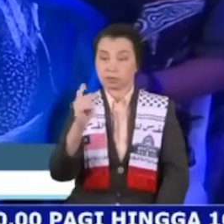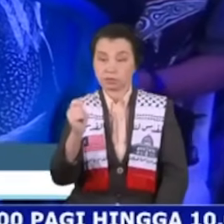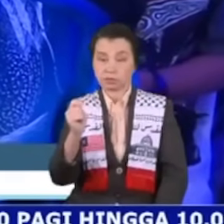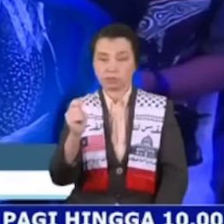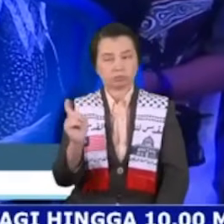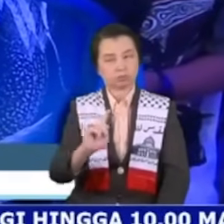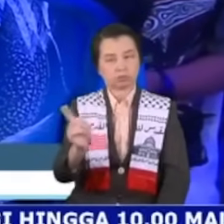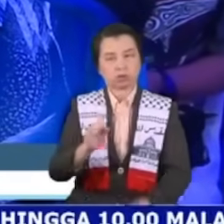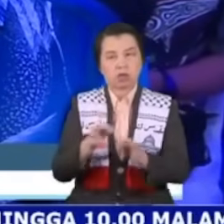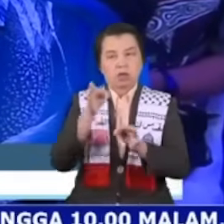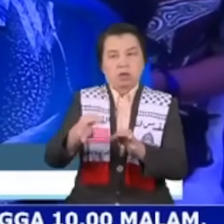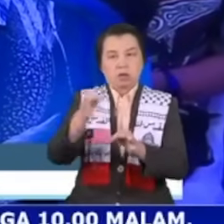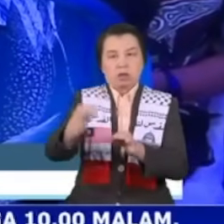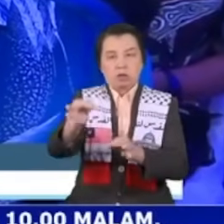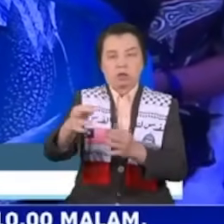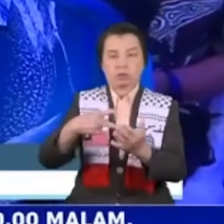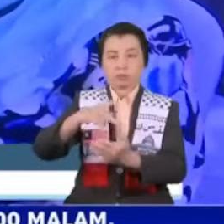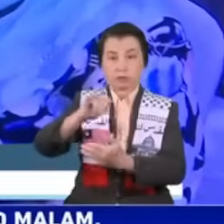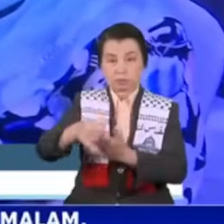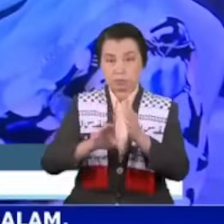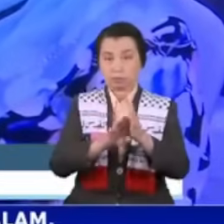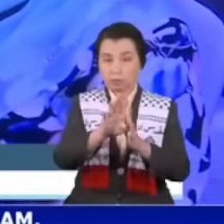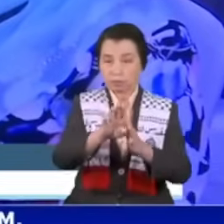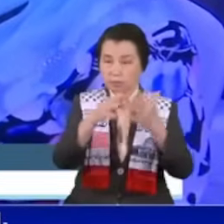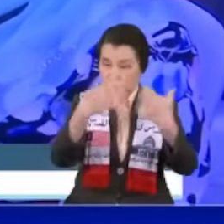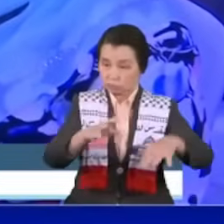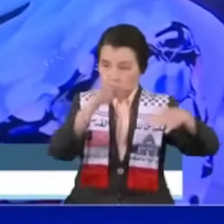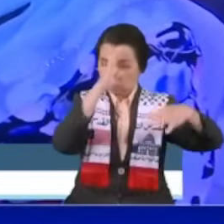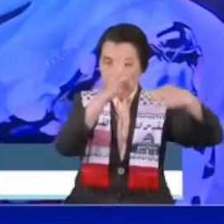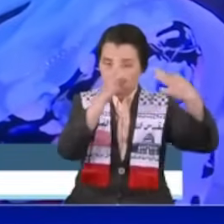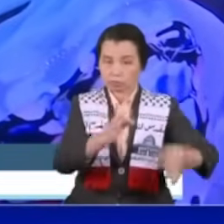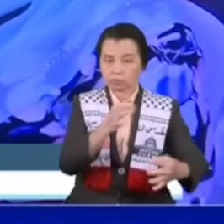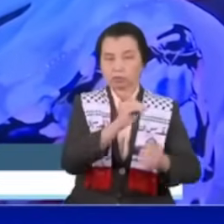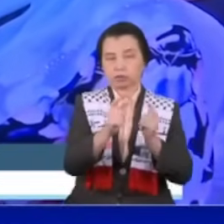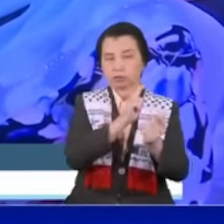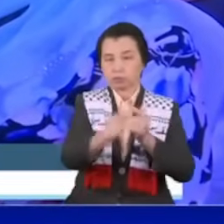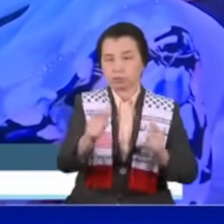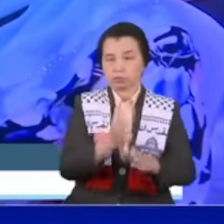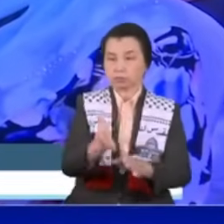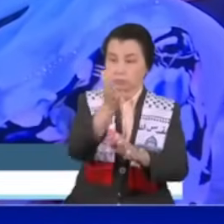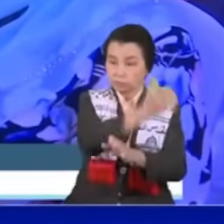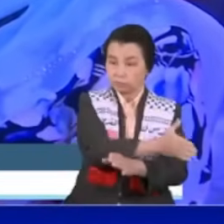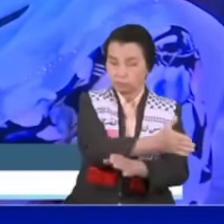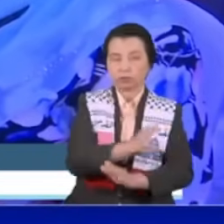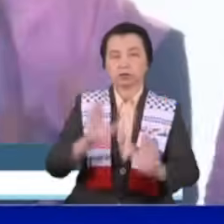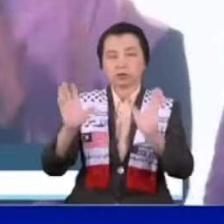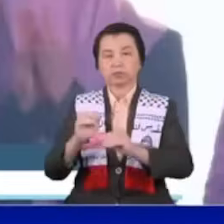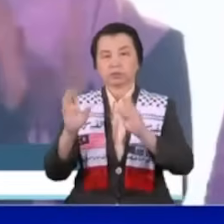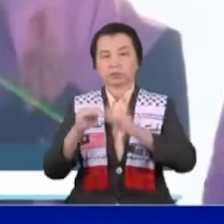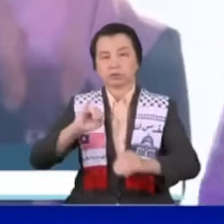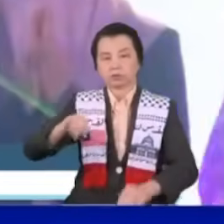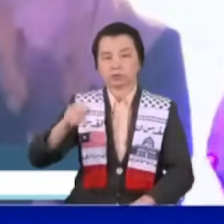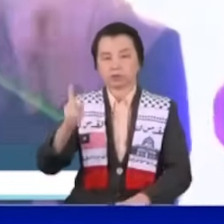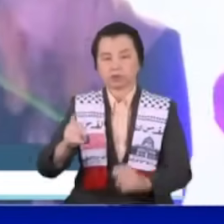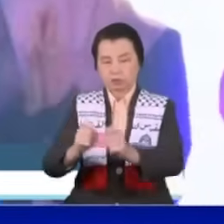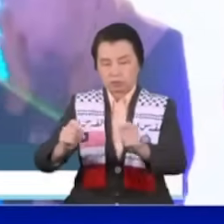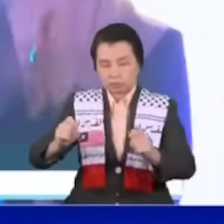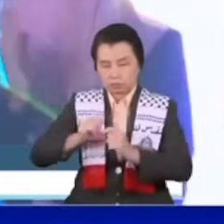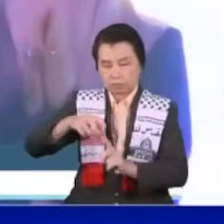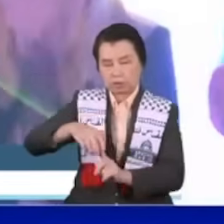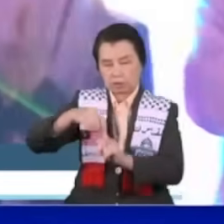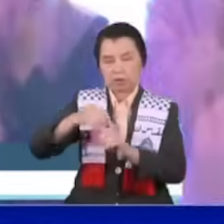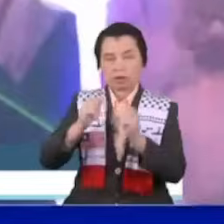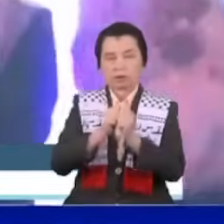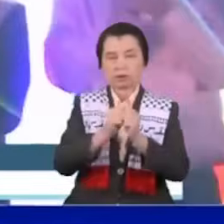per ahkan mana-mana projek pembangunan yang telah diputuskan dan diluluskan sebelum ini mesyuarat jawatankuasa pusat setempat khas